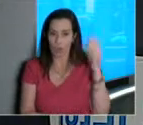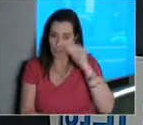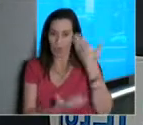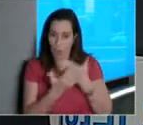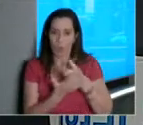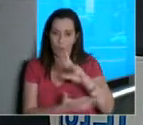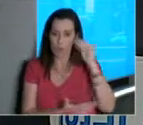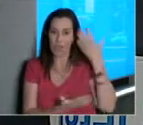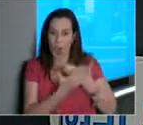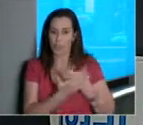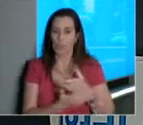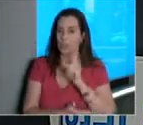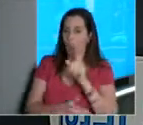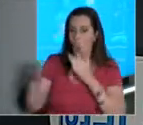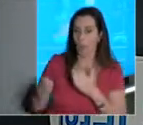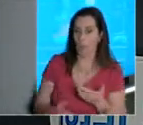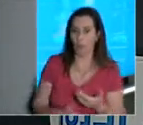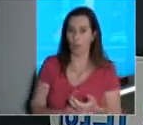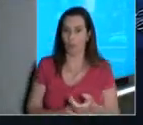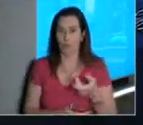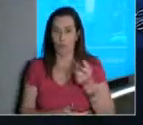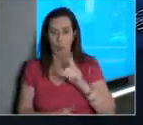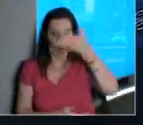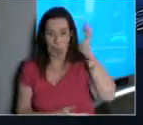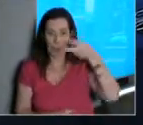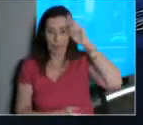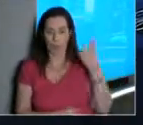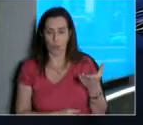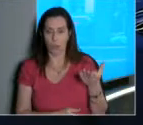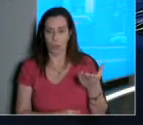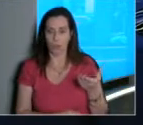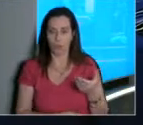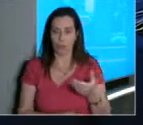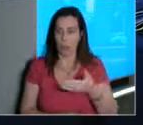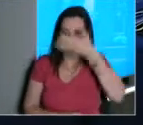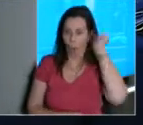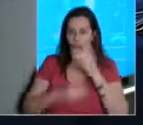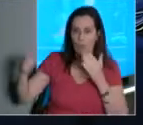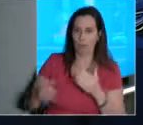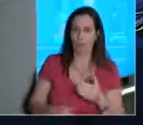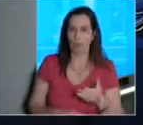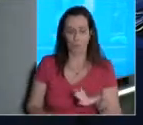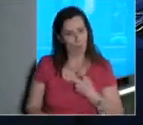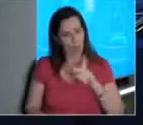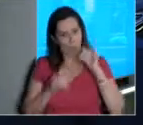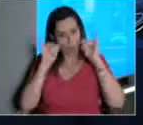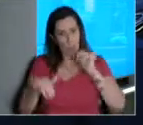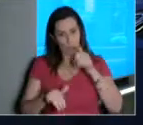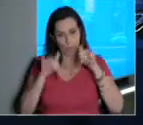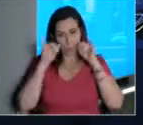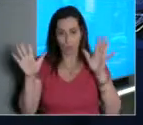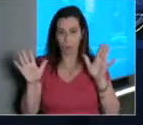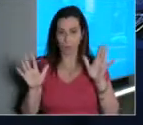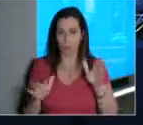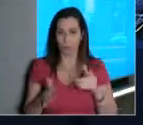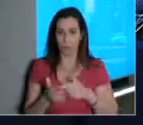העובדות שאולמרט לא ימין. אולמרט לא ימין. אולמרט ליכוד נקנולד. גבירותיי, אני ארים את הקול יותר חזק